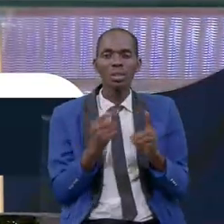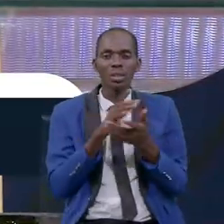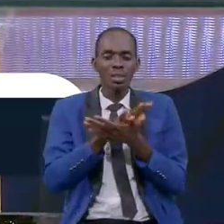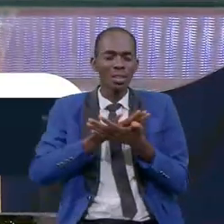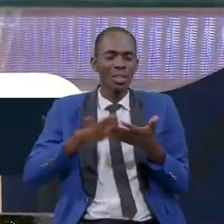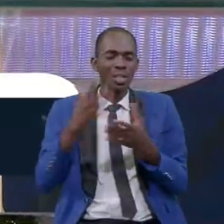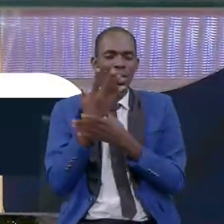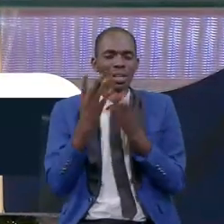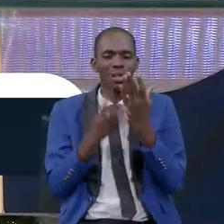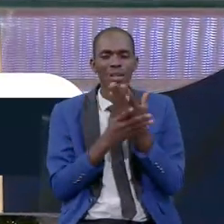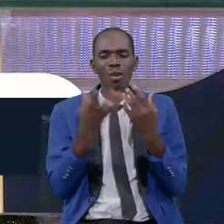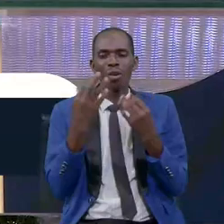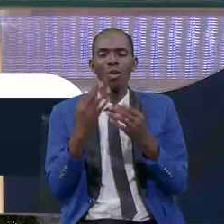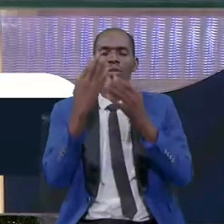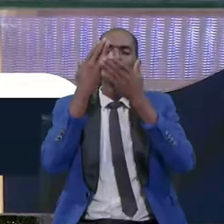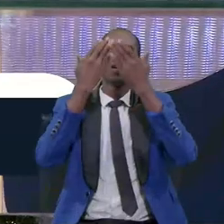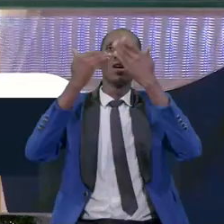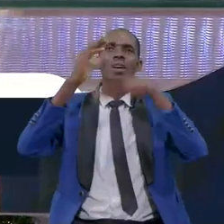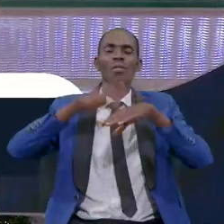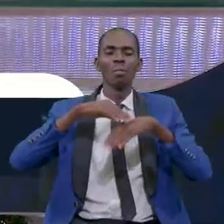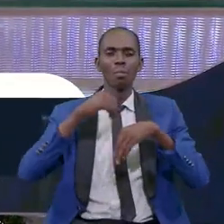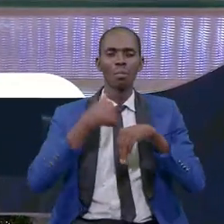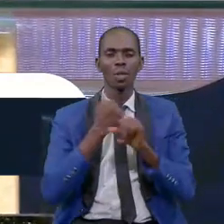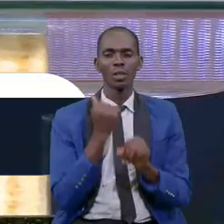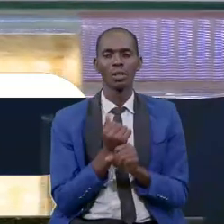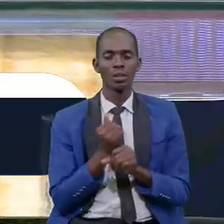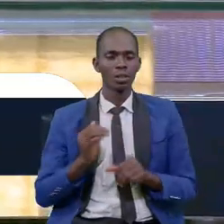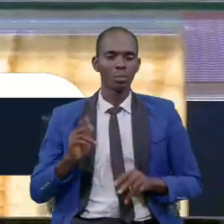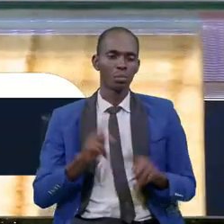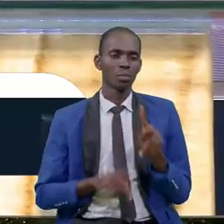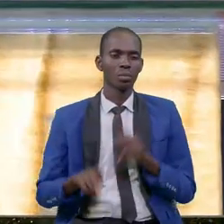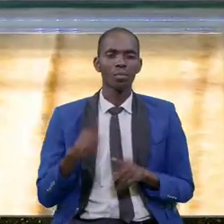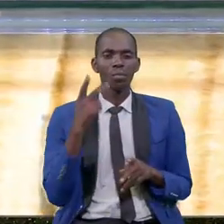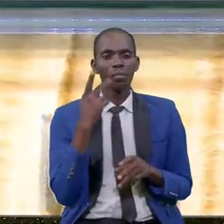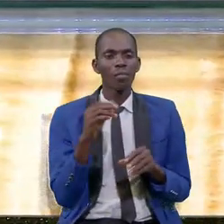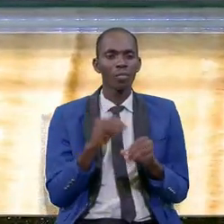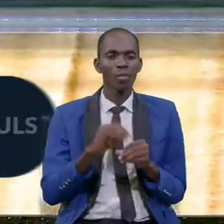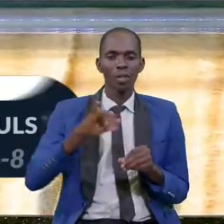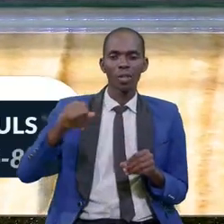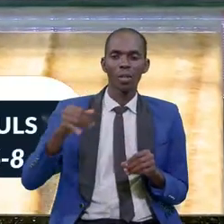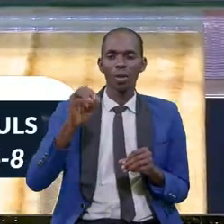Les mains pures des âmes en route pour le ciel. Voyons,